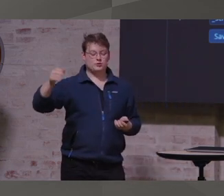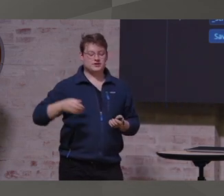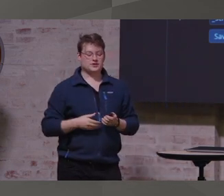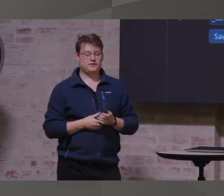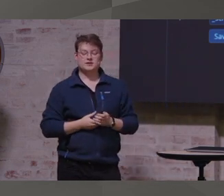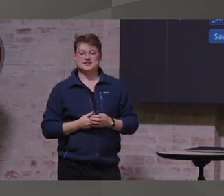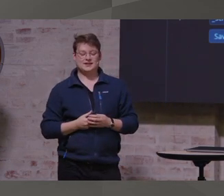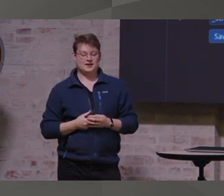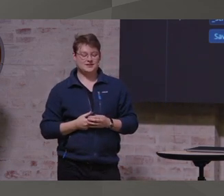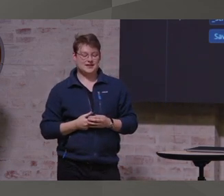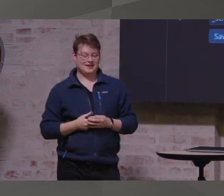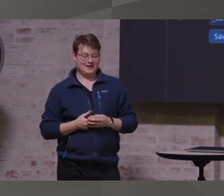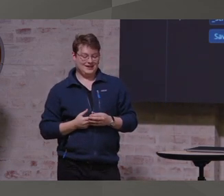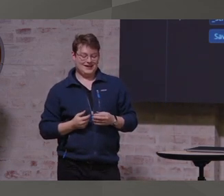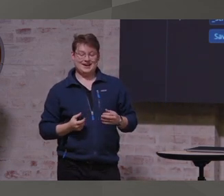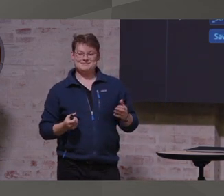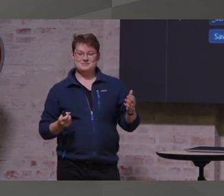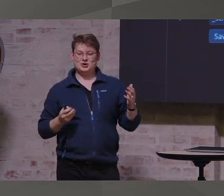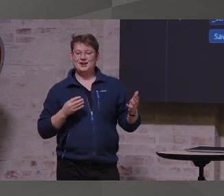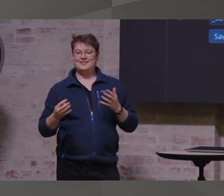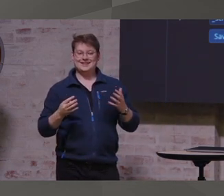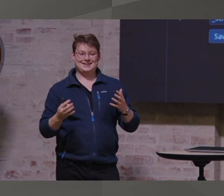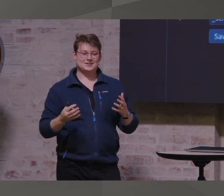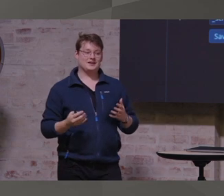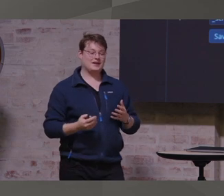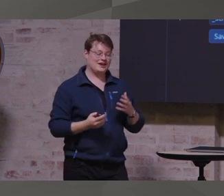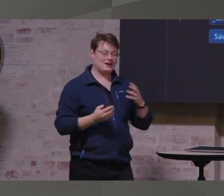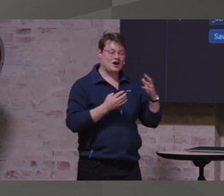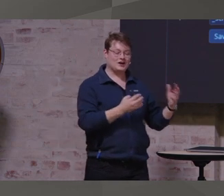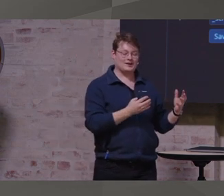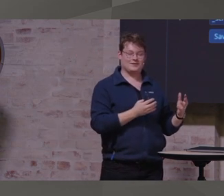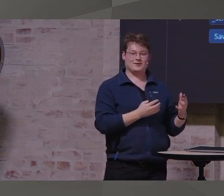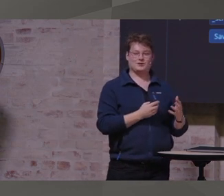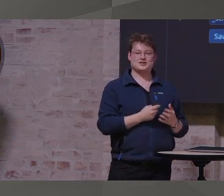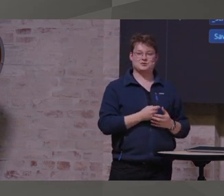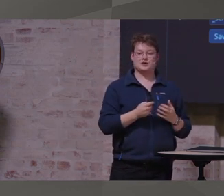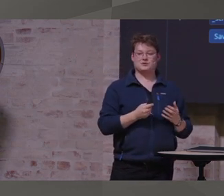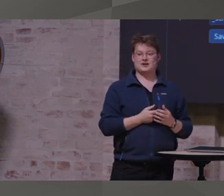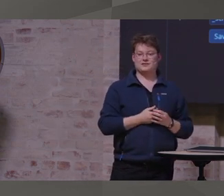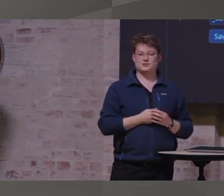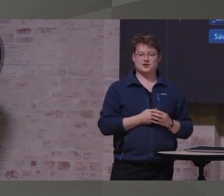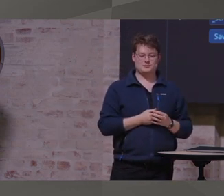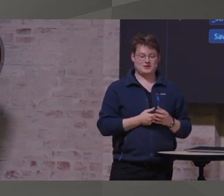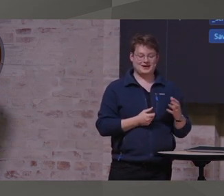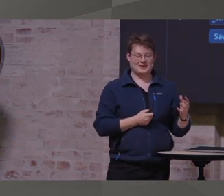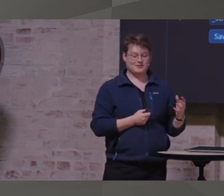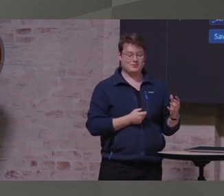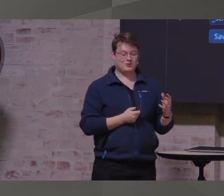om at det punktet skal flytte seg et annet sted. Og da er vi inne i ting som vi egentlig aldri før kunne suttet og gjort i